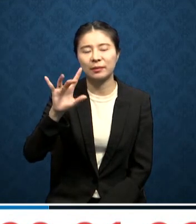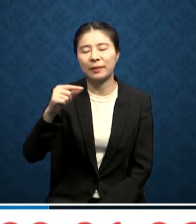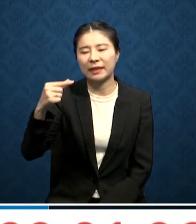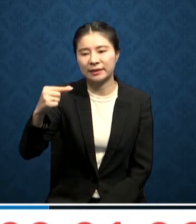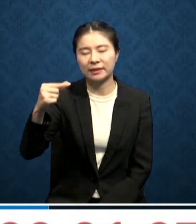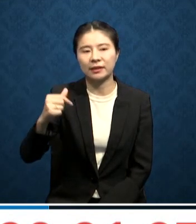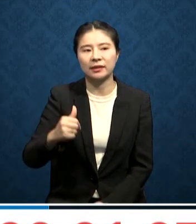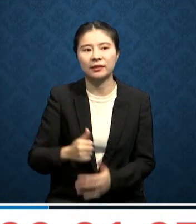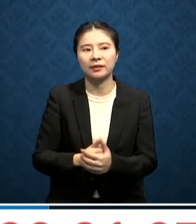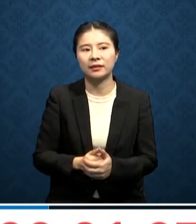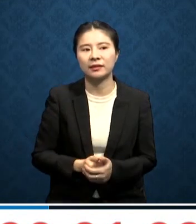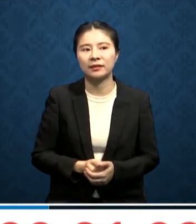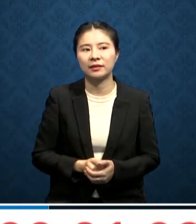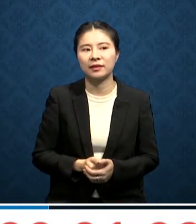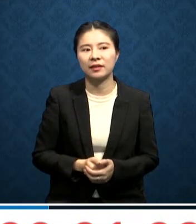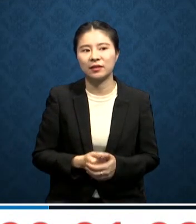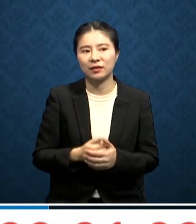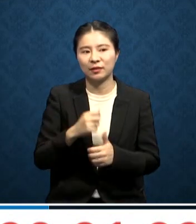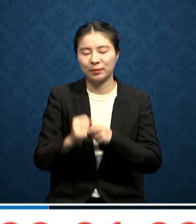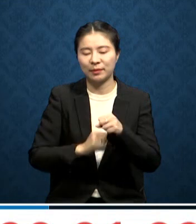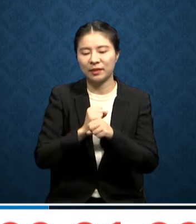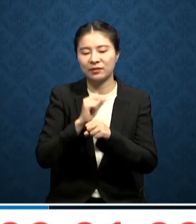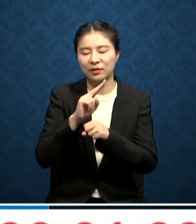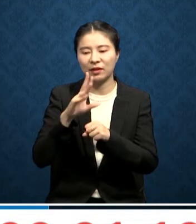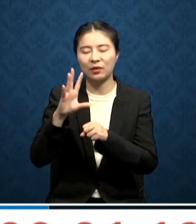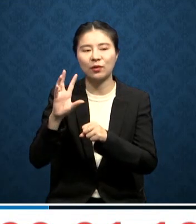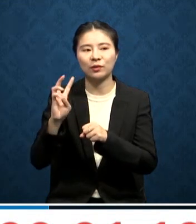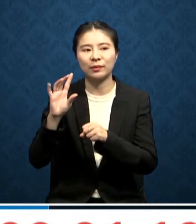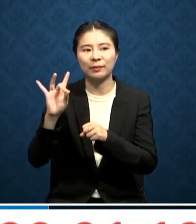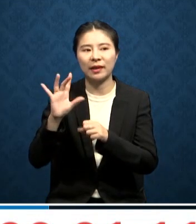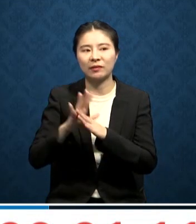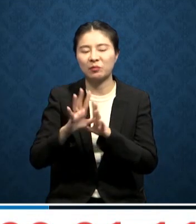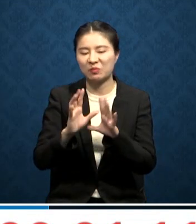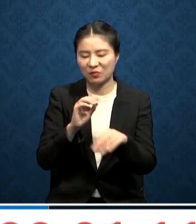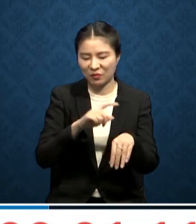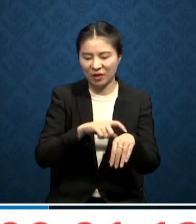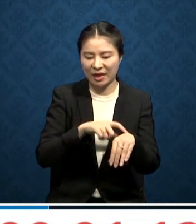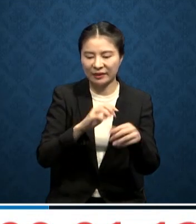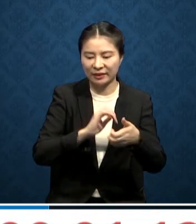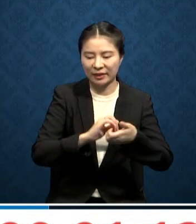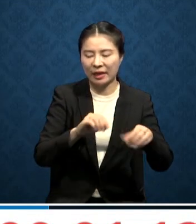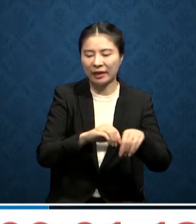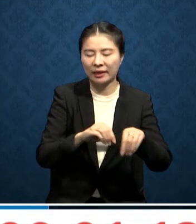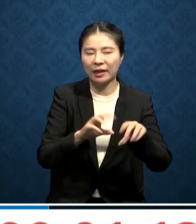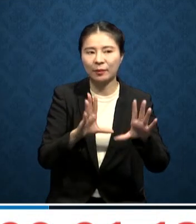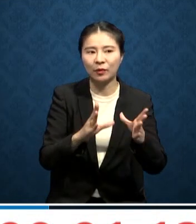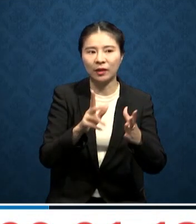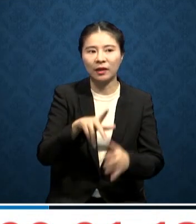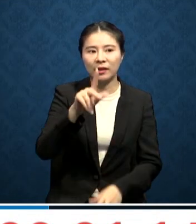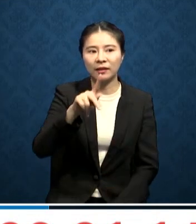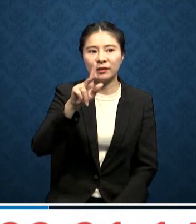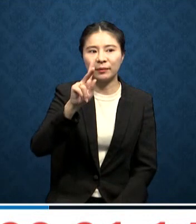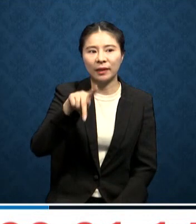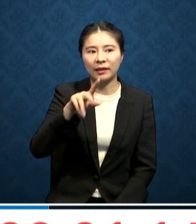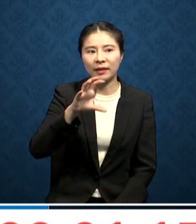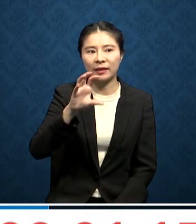และคื่ควธีที่ใล้จะสนสุดการนญาตในปี 2068 จำนวน 4 คื่นความธีได้แ่ข้นคามธียาน 850,500,2001